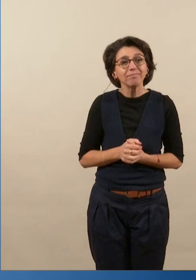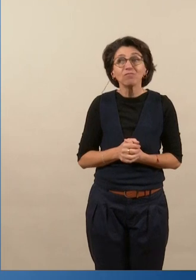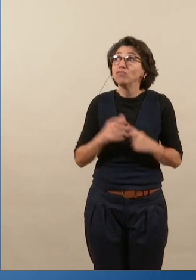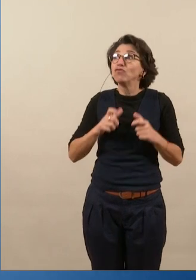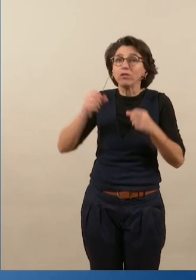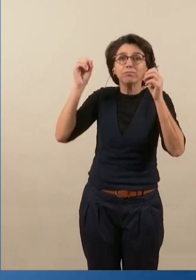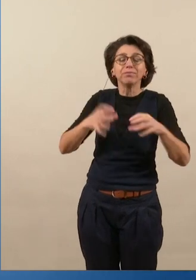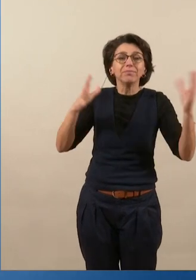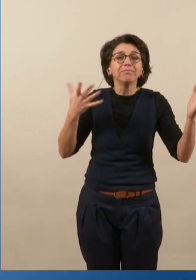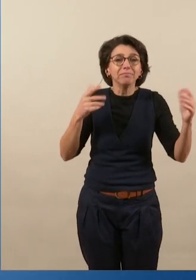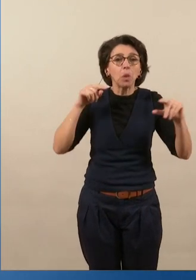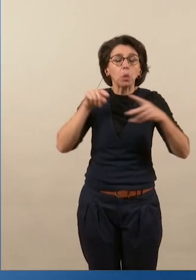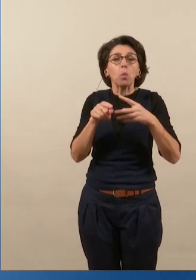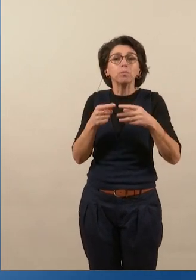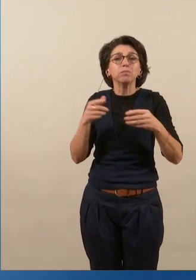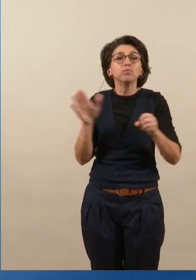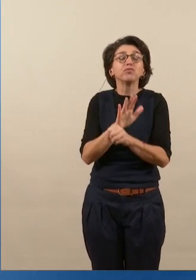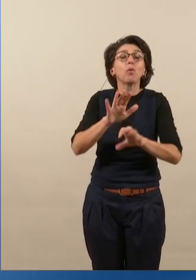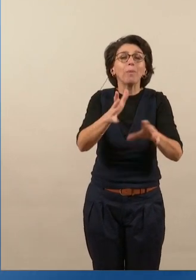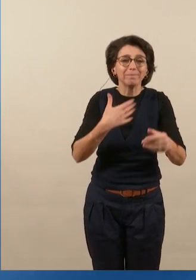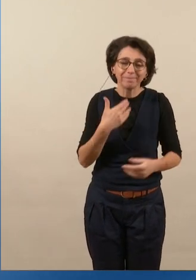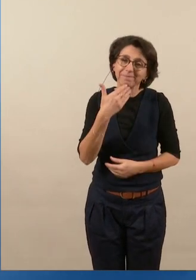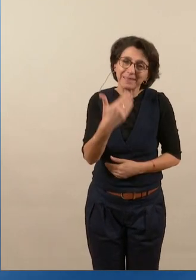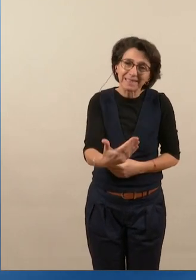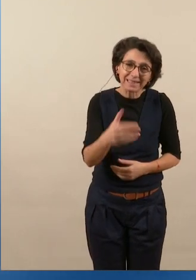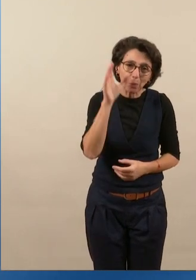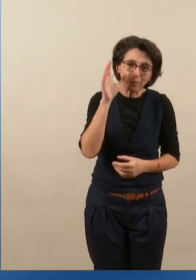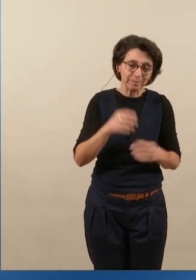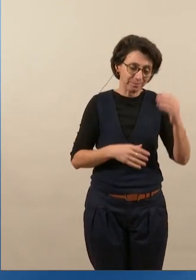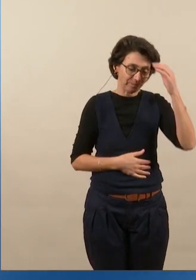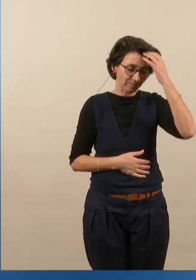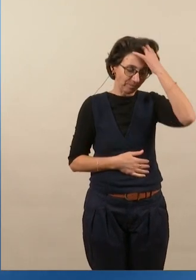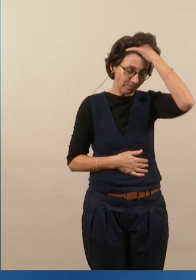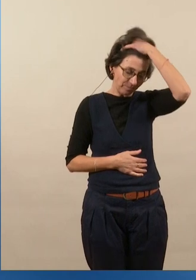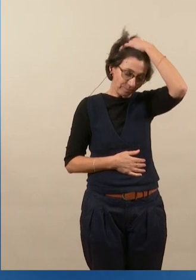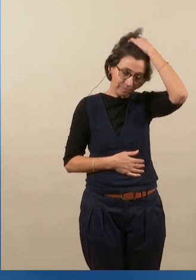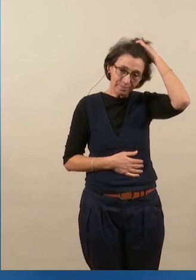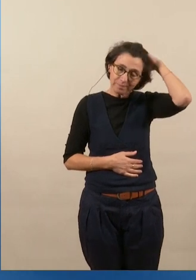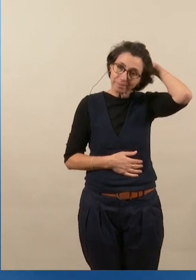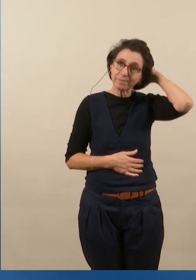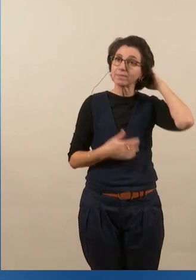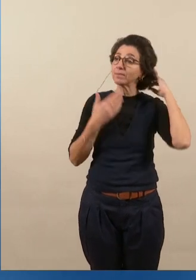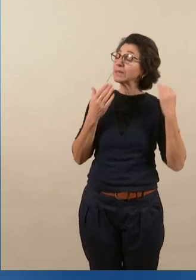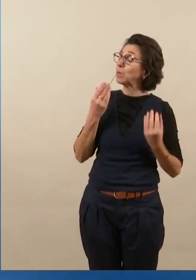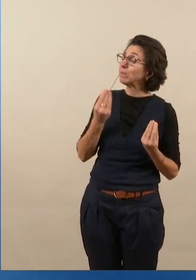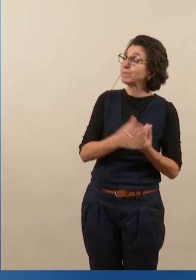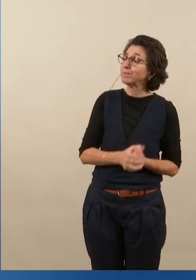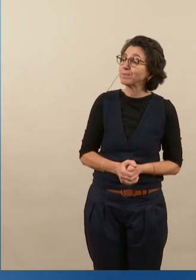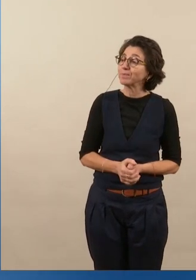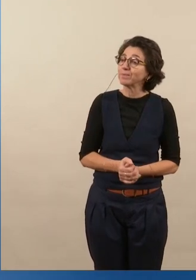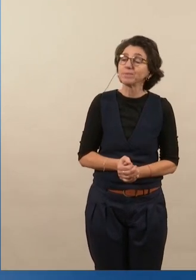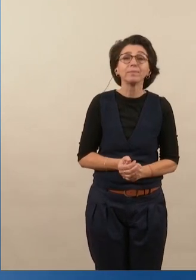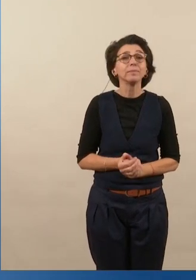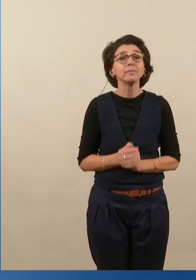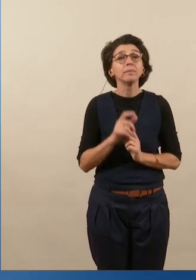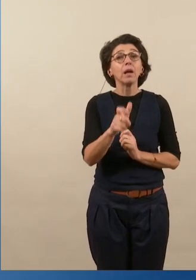combler ce trou voilà j'en ai terminé merci de votre attention merci beaucoup